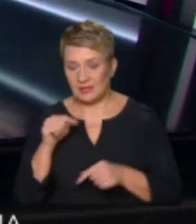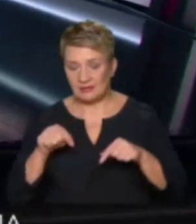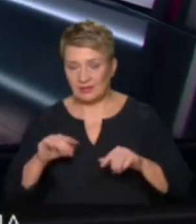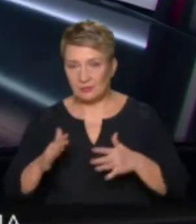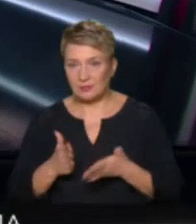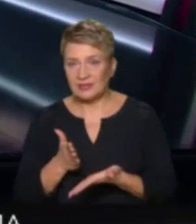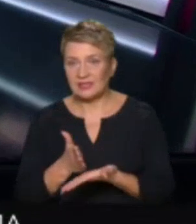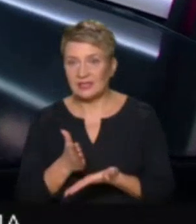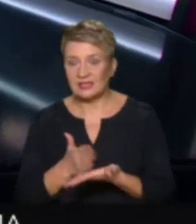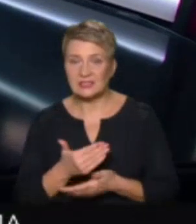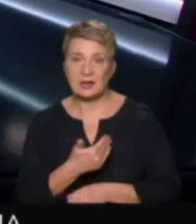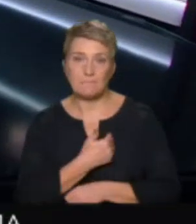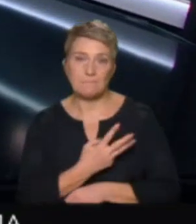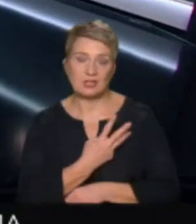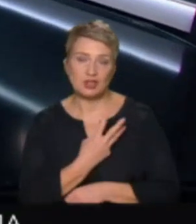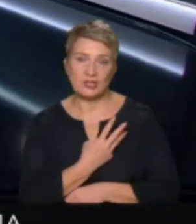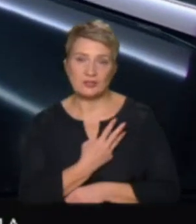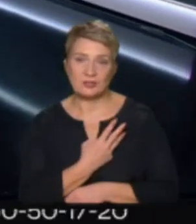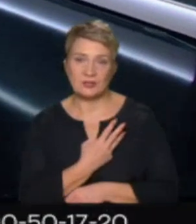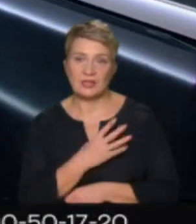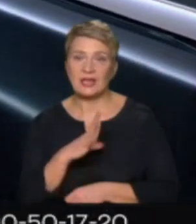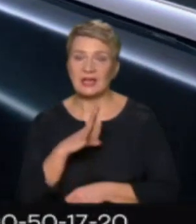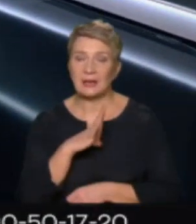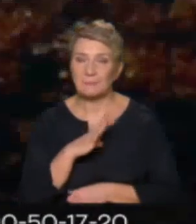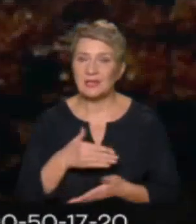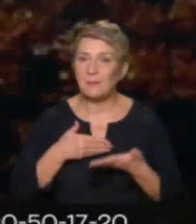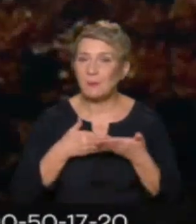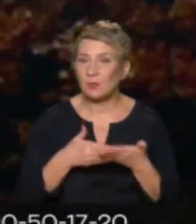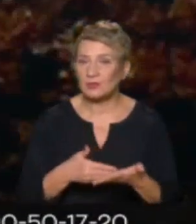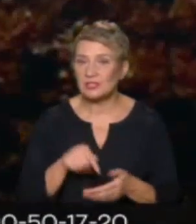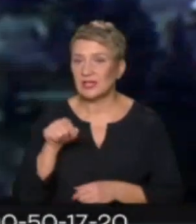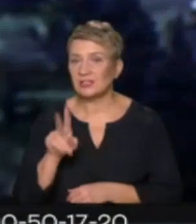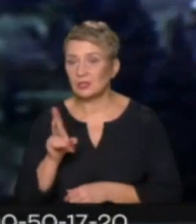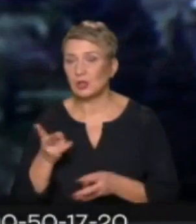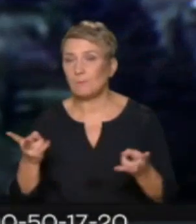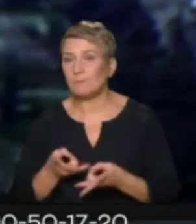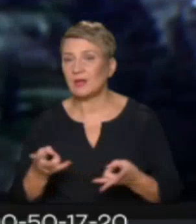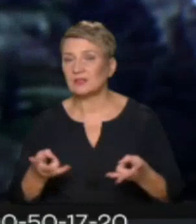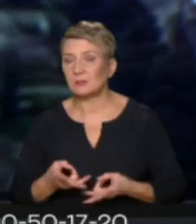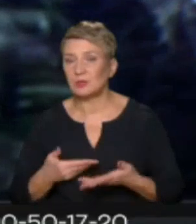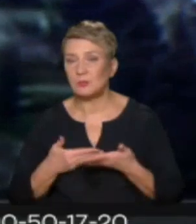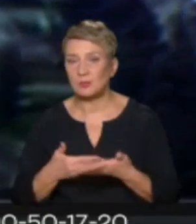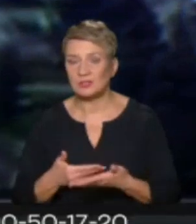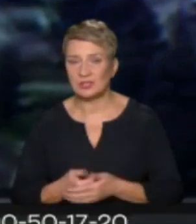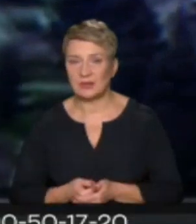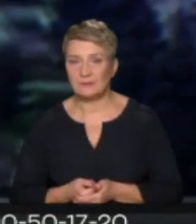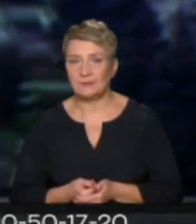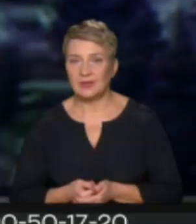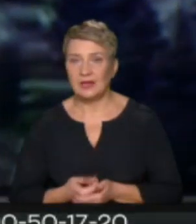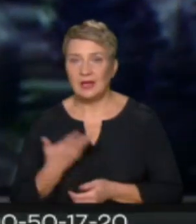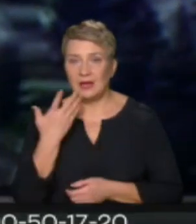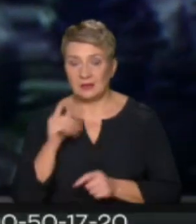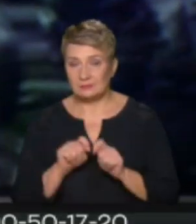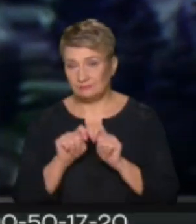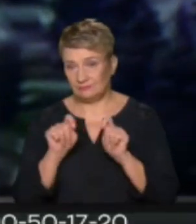є бажаючих і стати помічниками, і ті, які потребують таких помічників? Значить, дивіться, ми коли відкрили